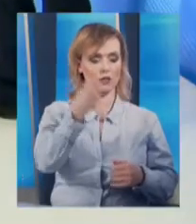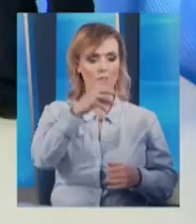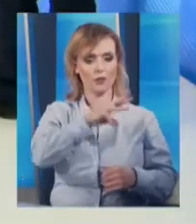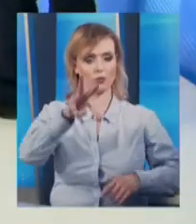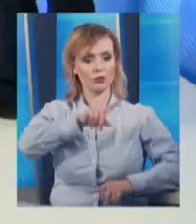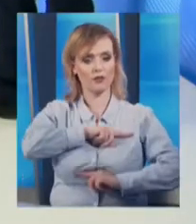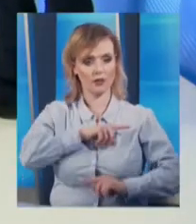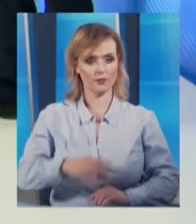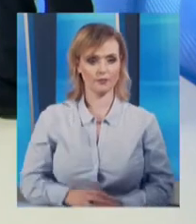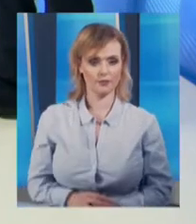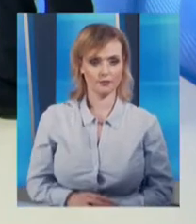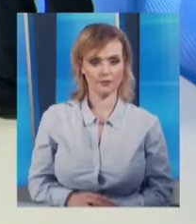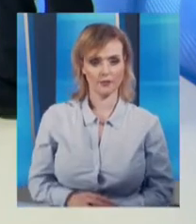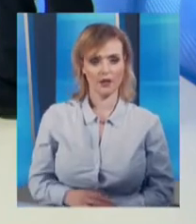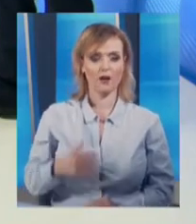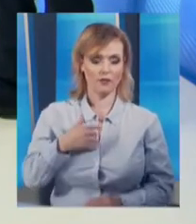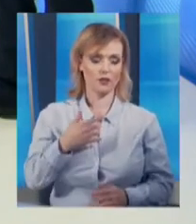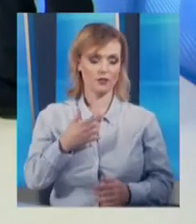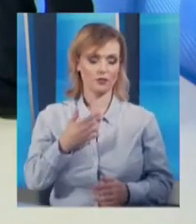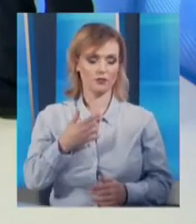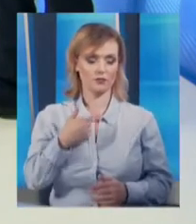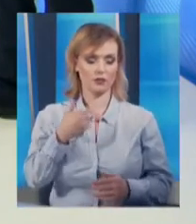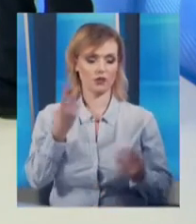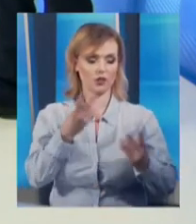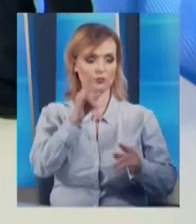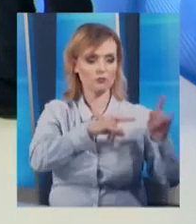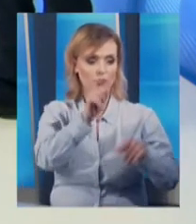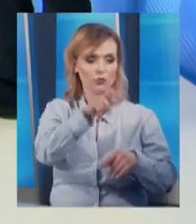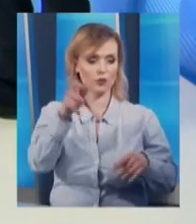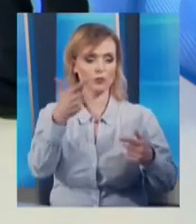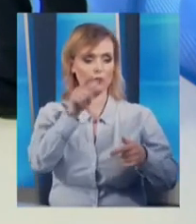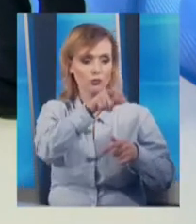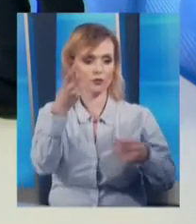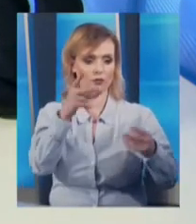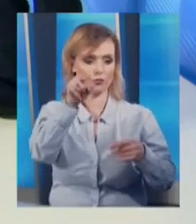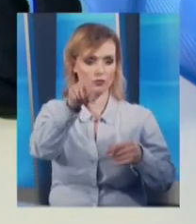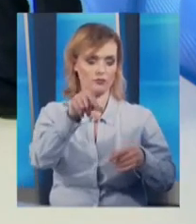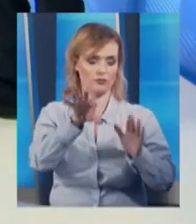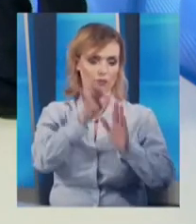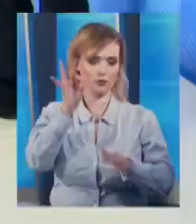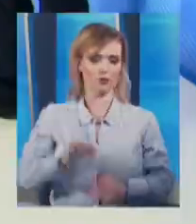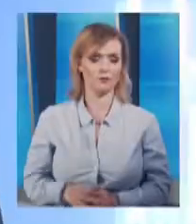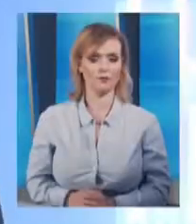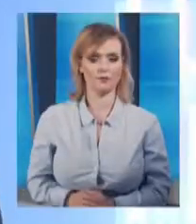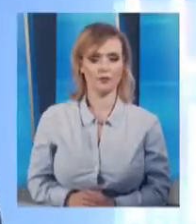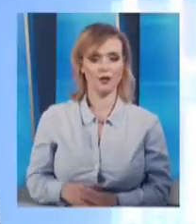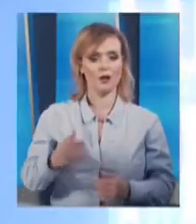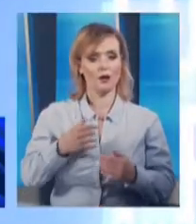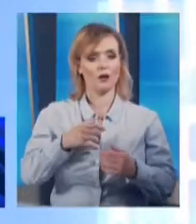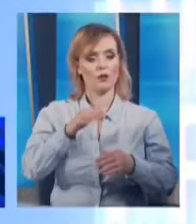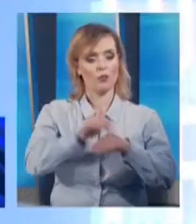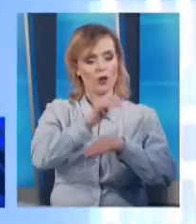Este minutul în care vă puteți adresa alegătorilor. Mergem la dumneavoastră, domnule Grosu, vă rog foarte mult. Oameni